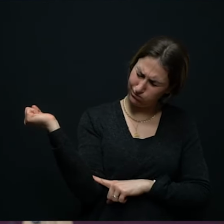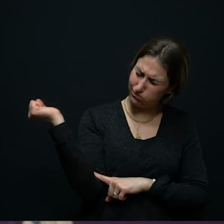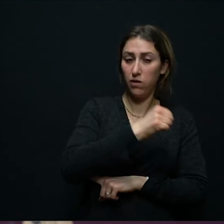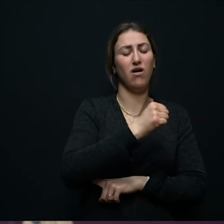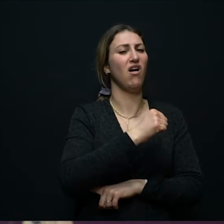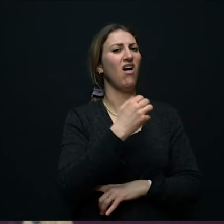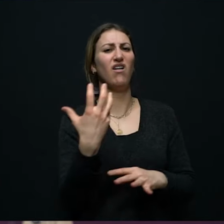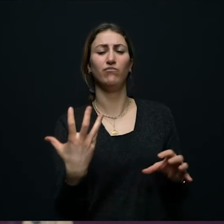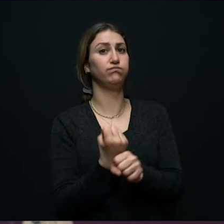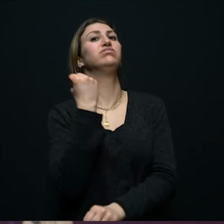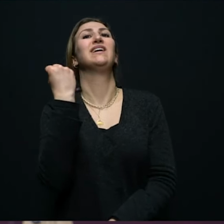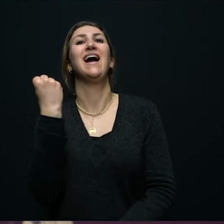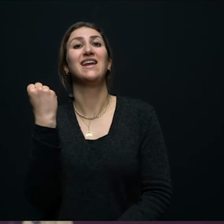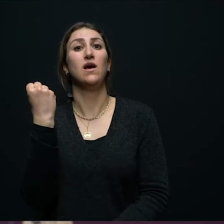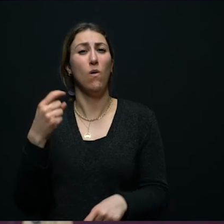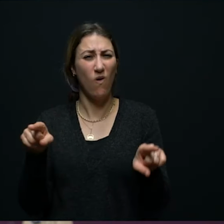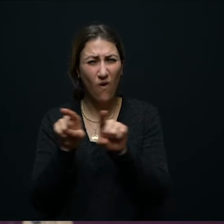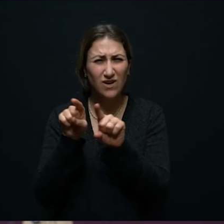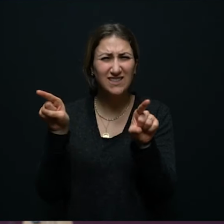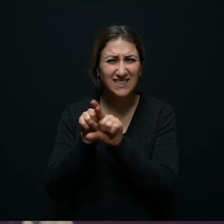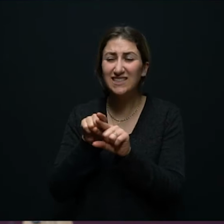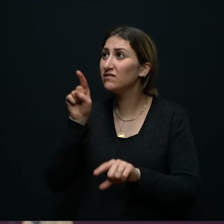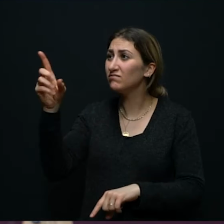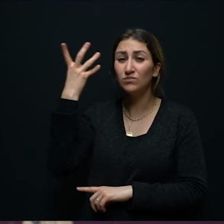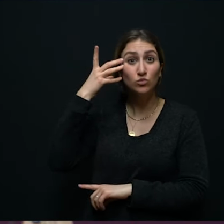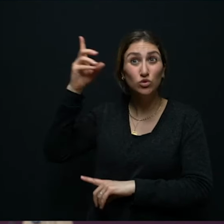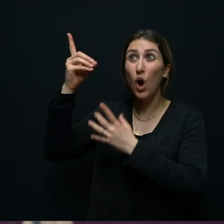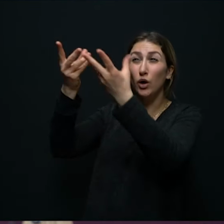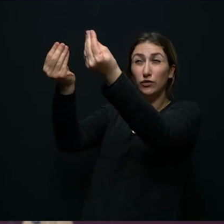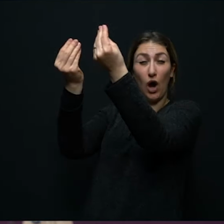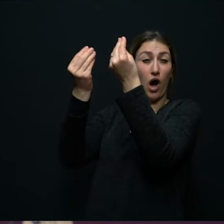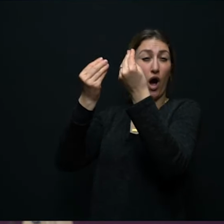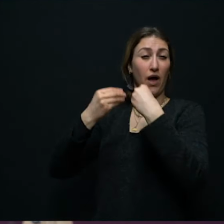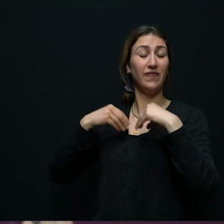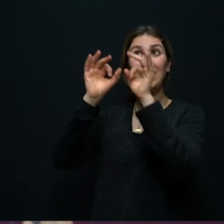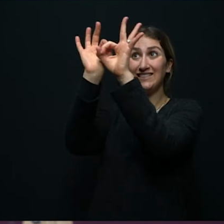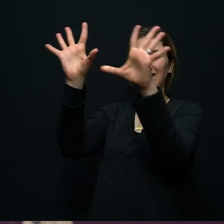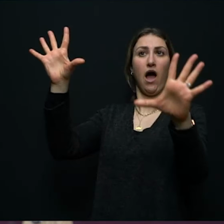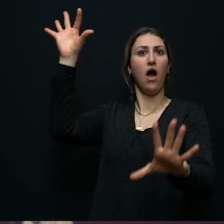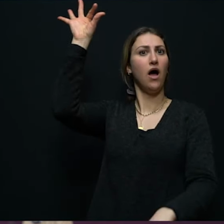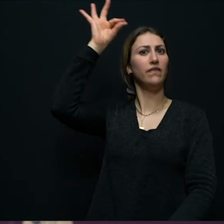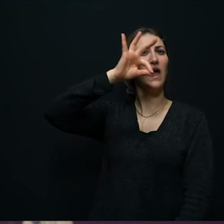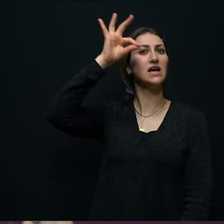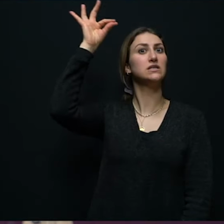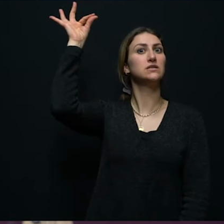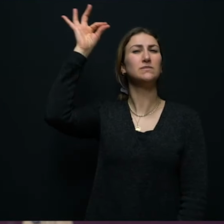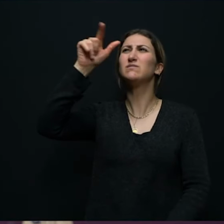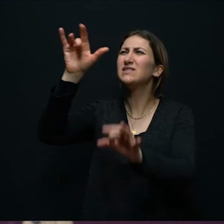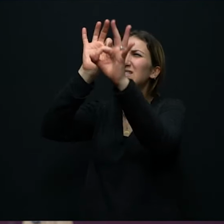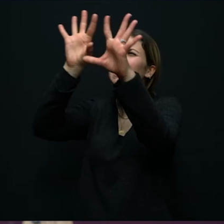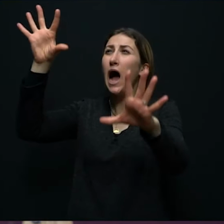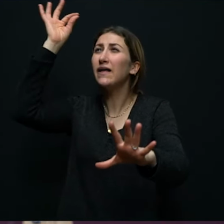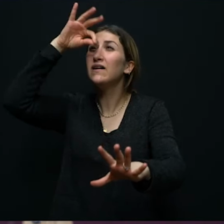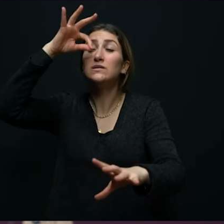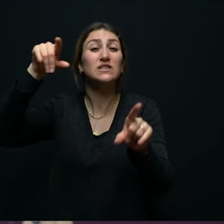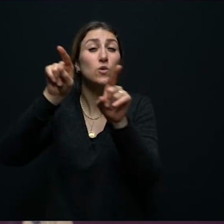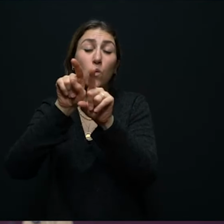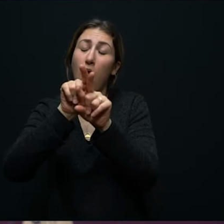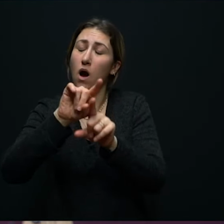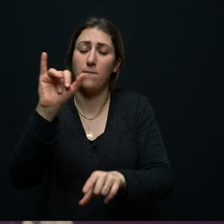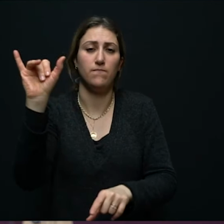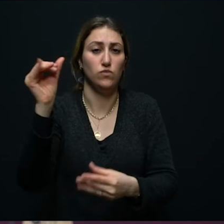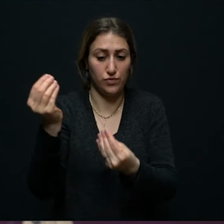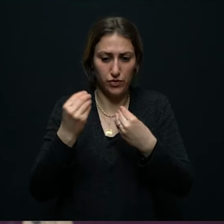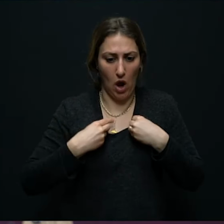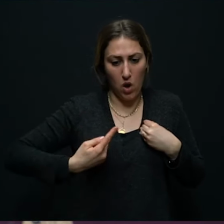plus grand tireur son aide de sonnette d'alarmé dans nos vies le saint-esprit quand on l'entend encore c'est pourquoi il nous donne